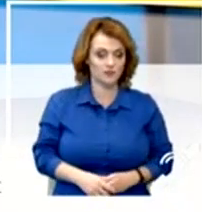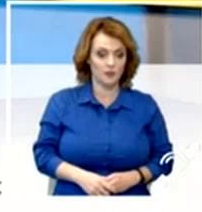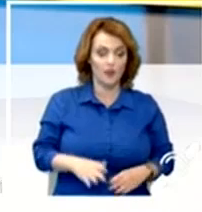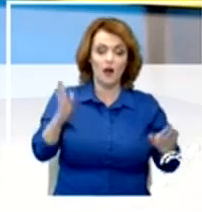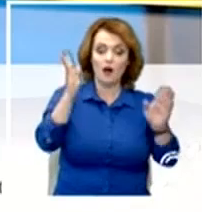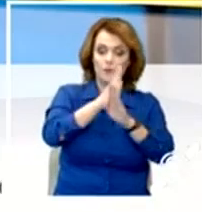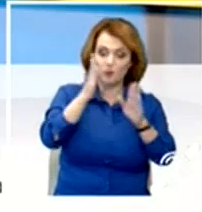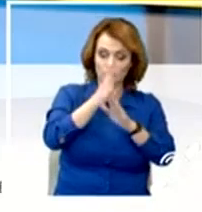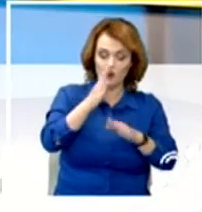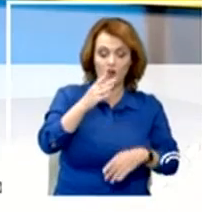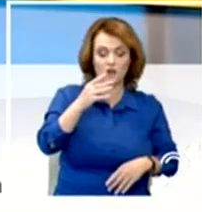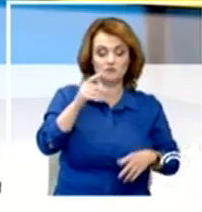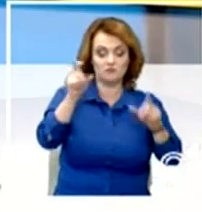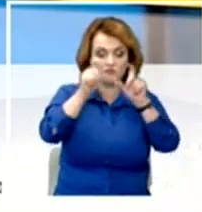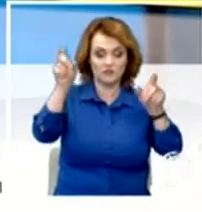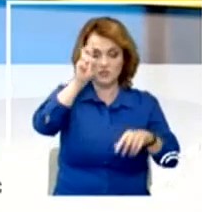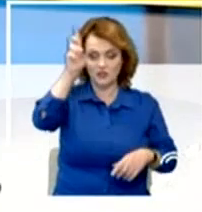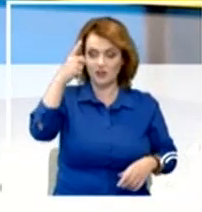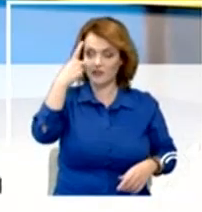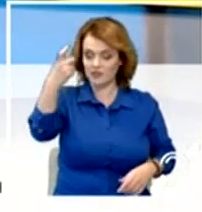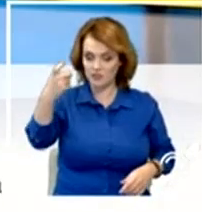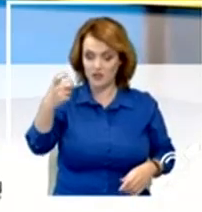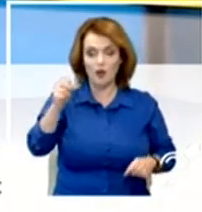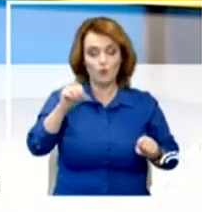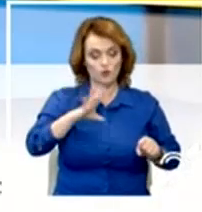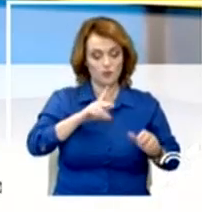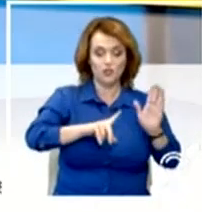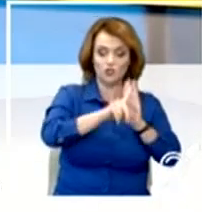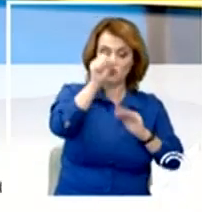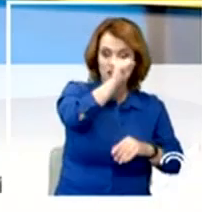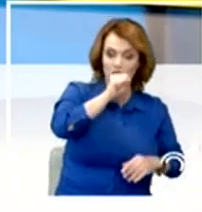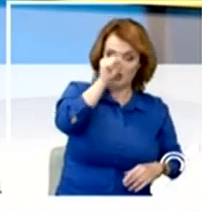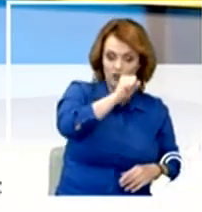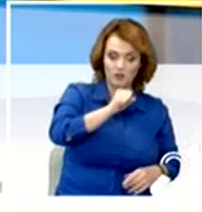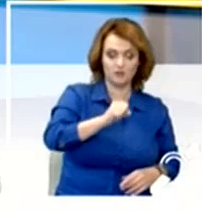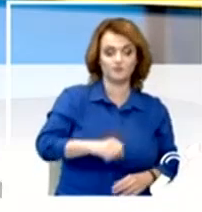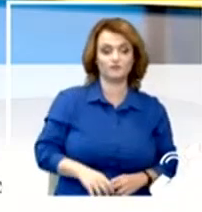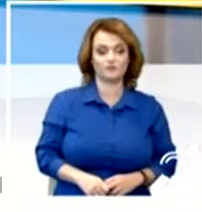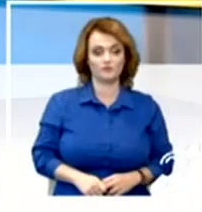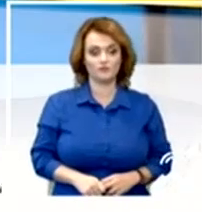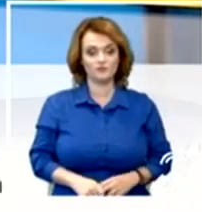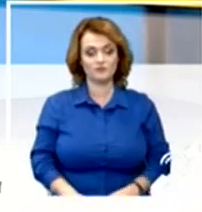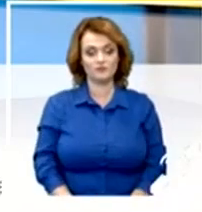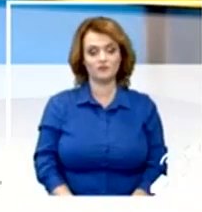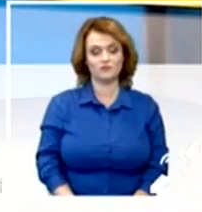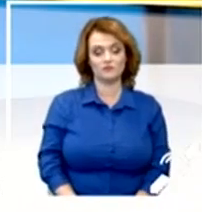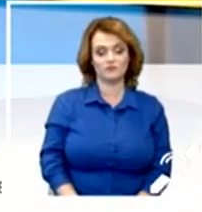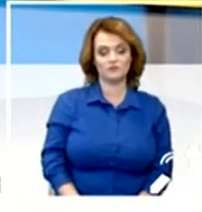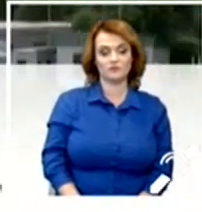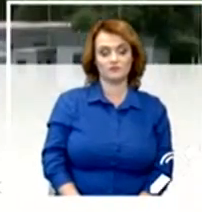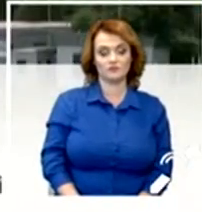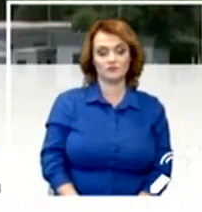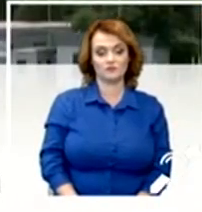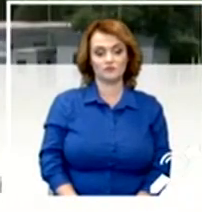Totuși, meteorologii avertizează că ar putea exista riscul unui val de frig care ar crește brusc cererea pentru încălzire.